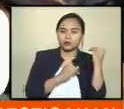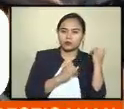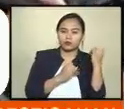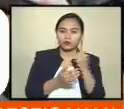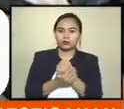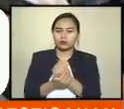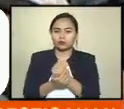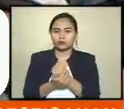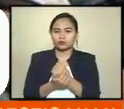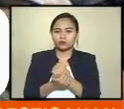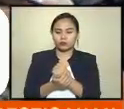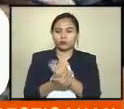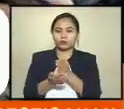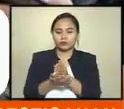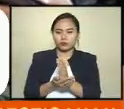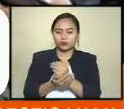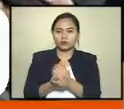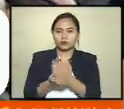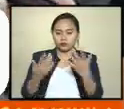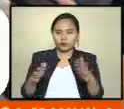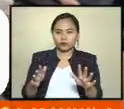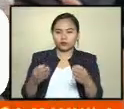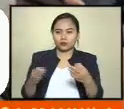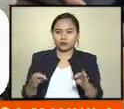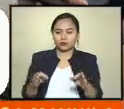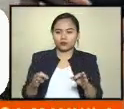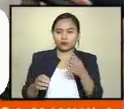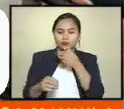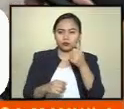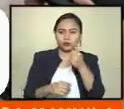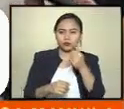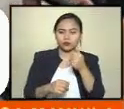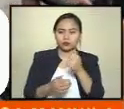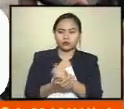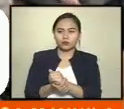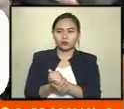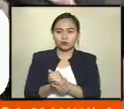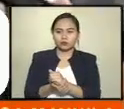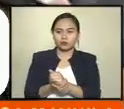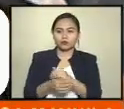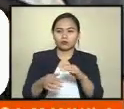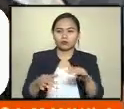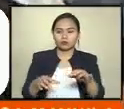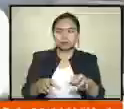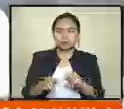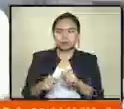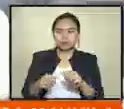be clarified na offline kasi tapos na tayo. The majority ito sa unanimous adoption